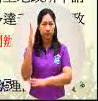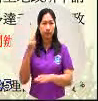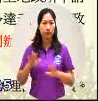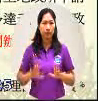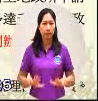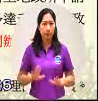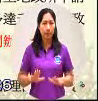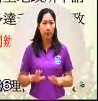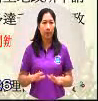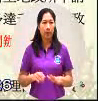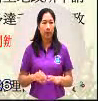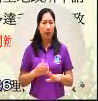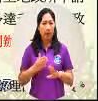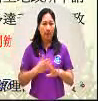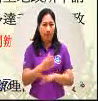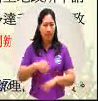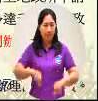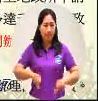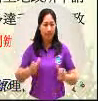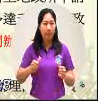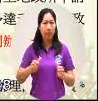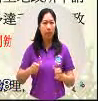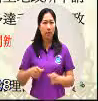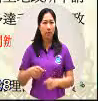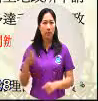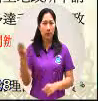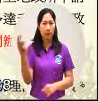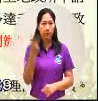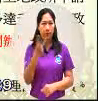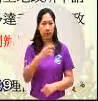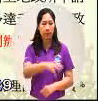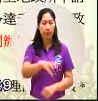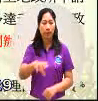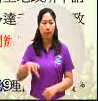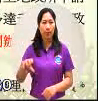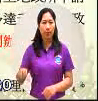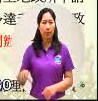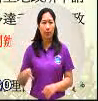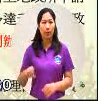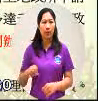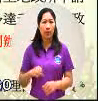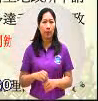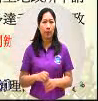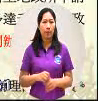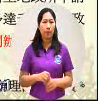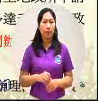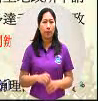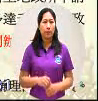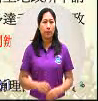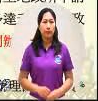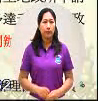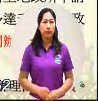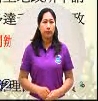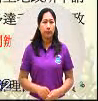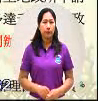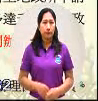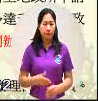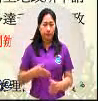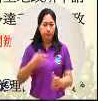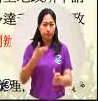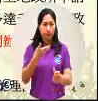准你在三个沿乡啊发出这些我们这个地震的业